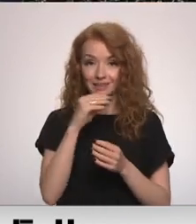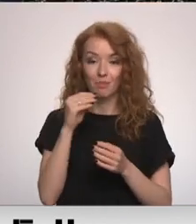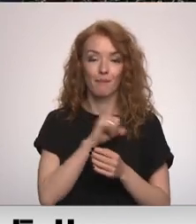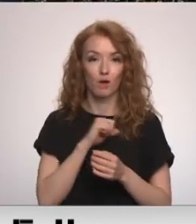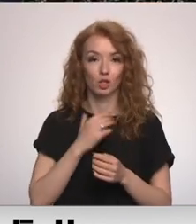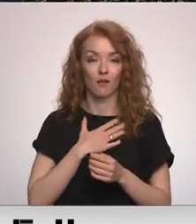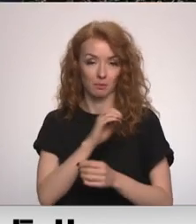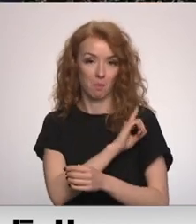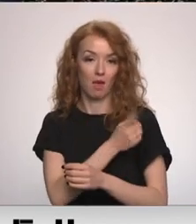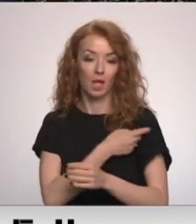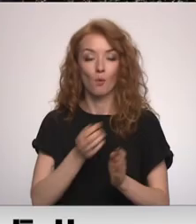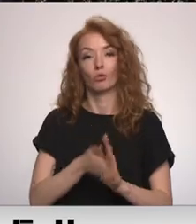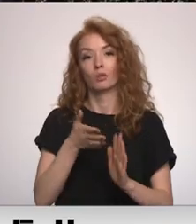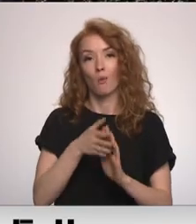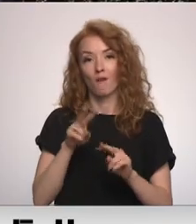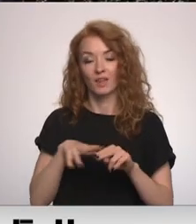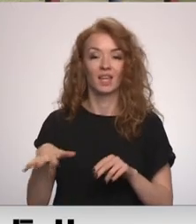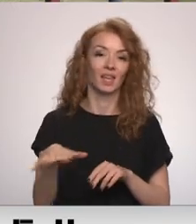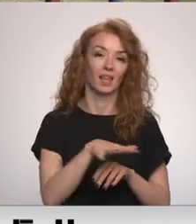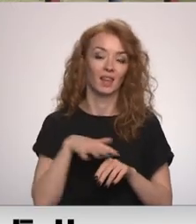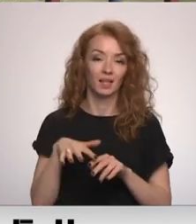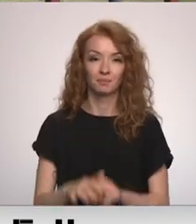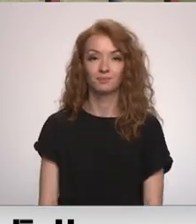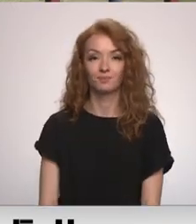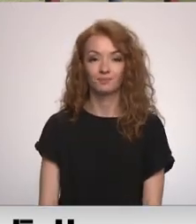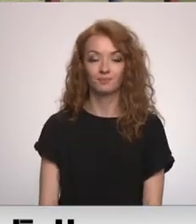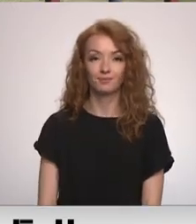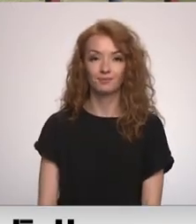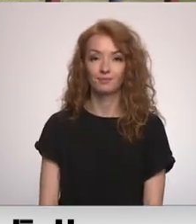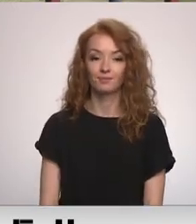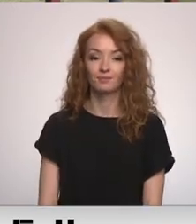saviem spēkiem uzlabotu vidi sev apkārt. Sanita Liepiņa, Ģirds Grenevics, TV9 pakalni.